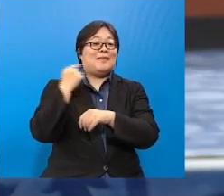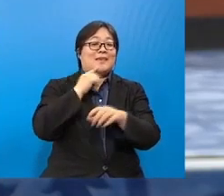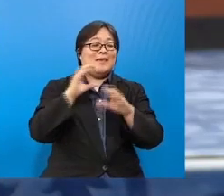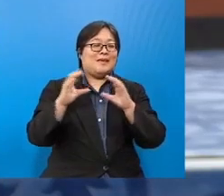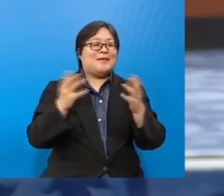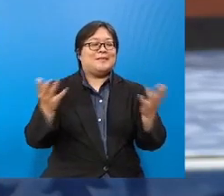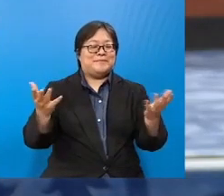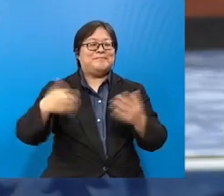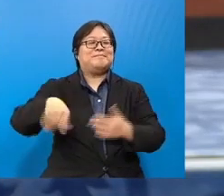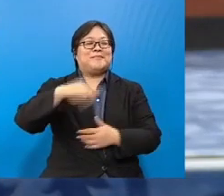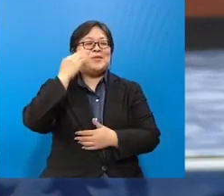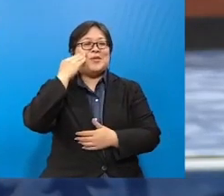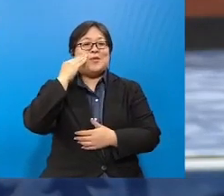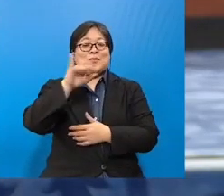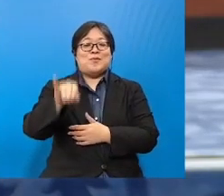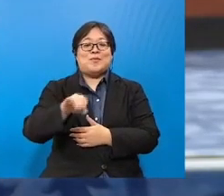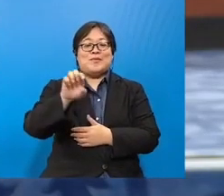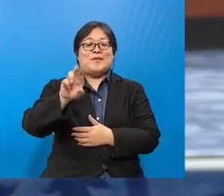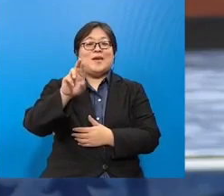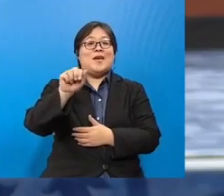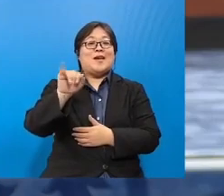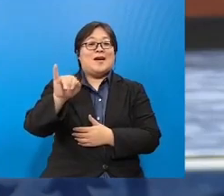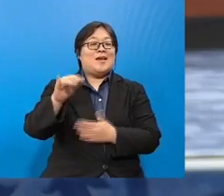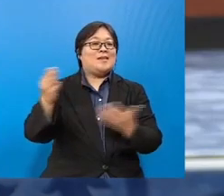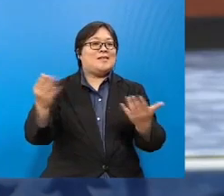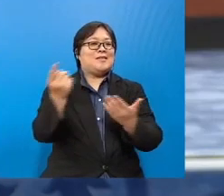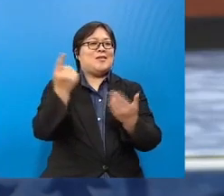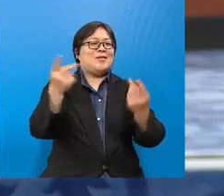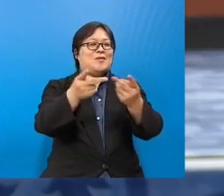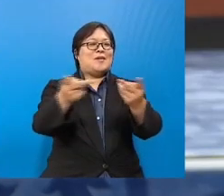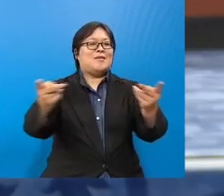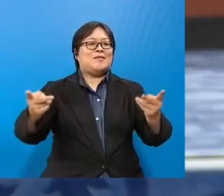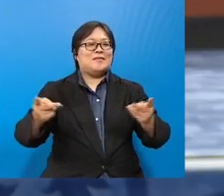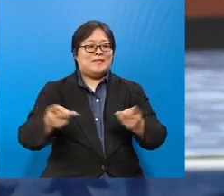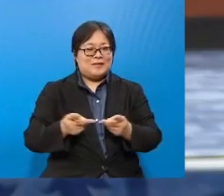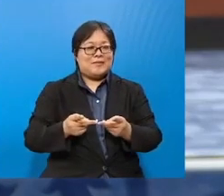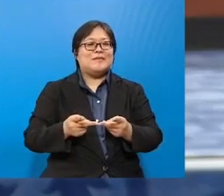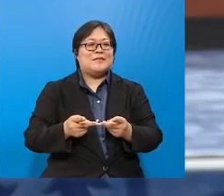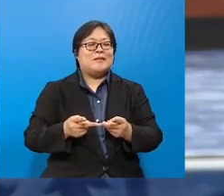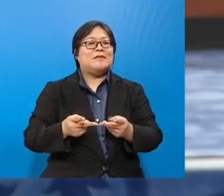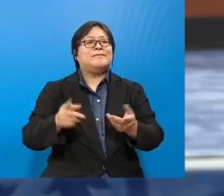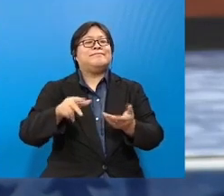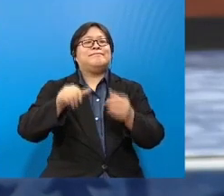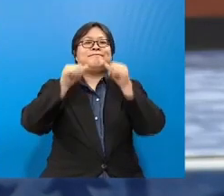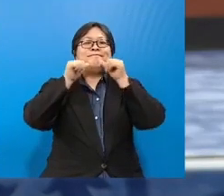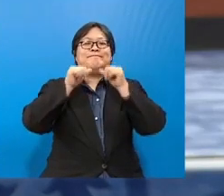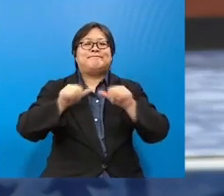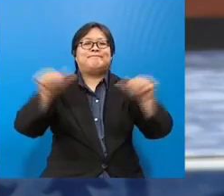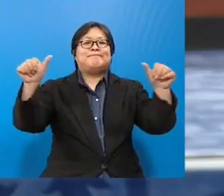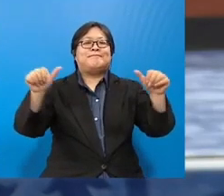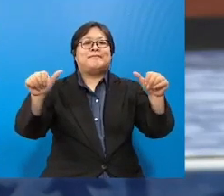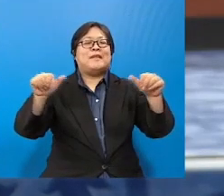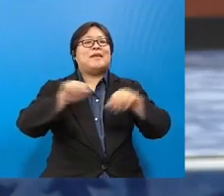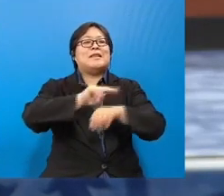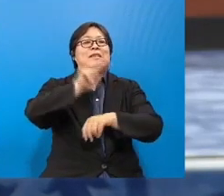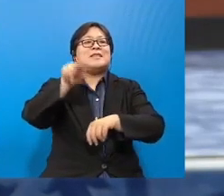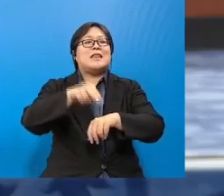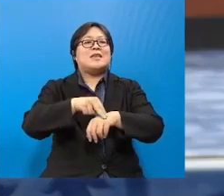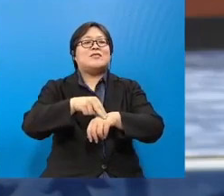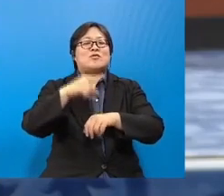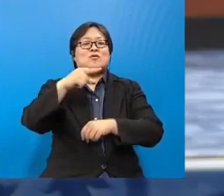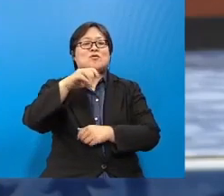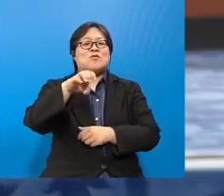tadi kita tahu bahwa Jera ini adalah satu kawasan yang telah diisi Khan sebagai National